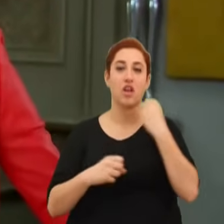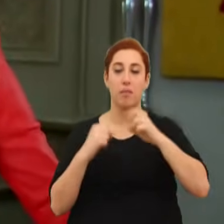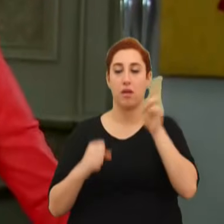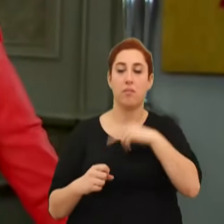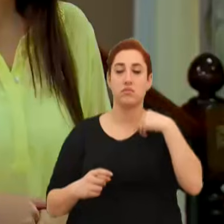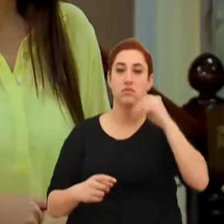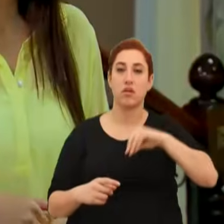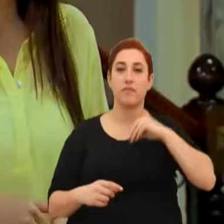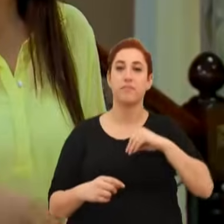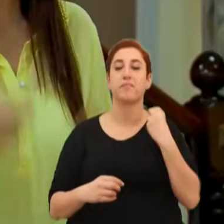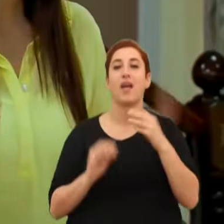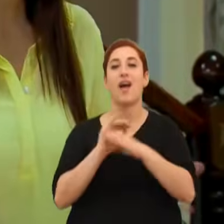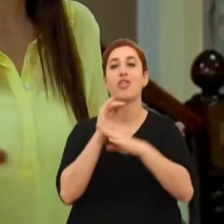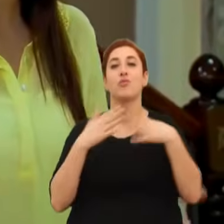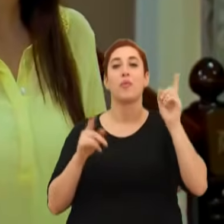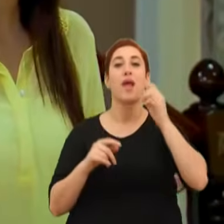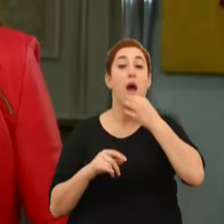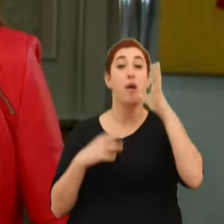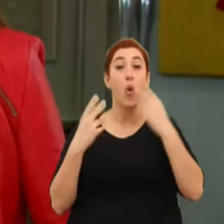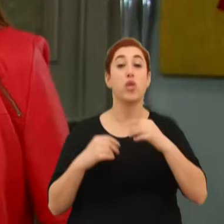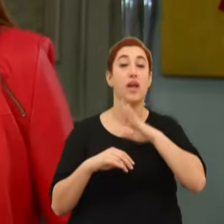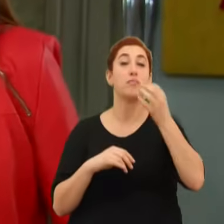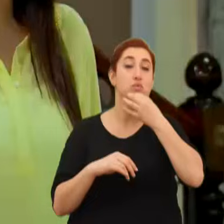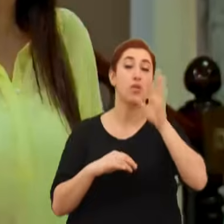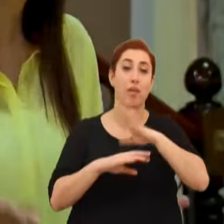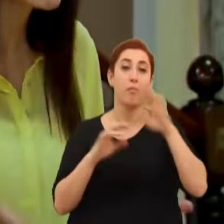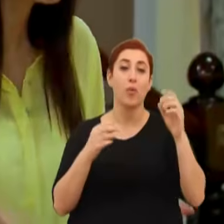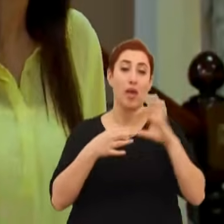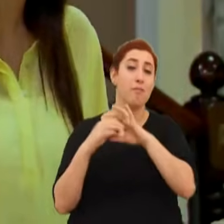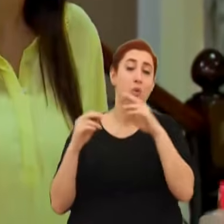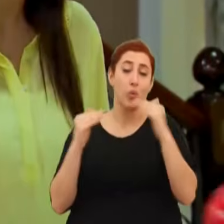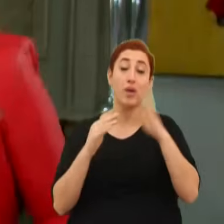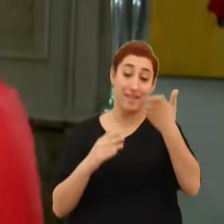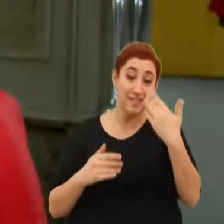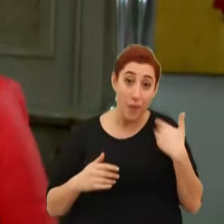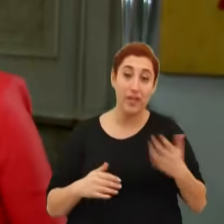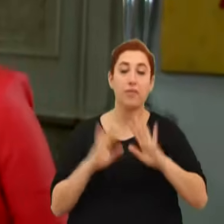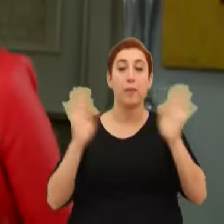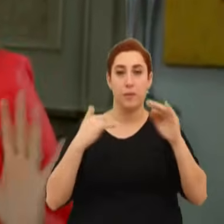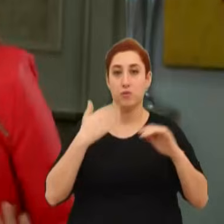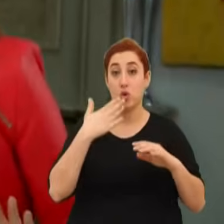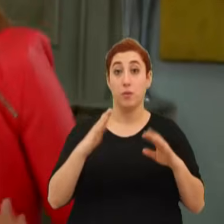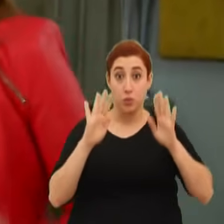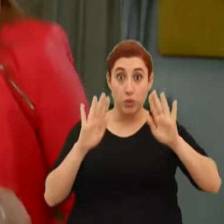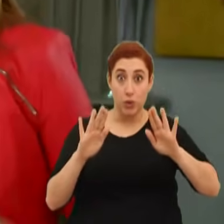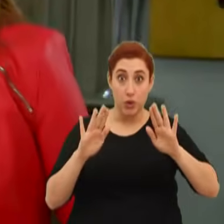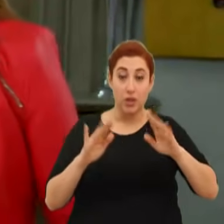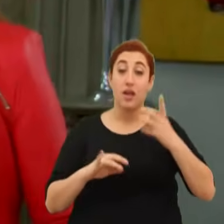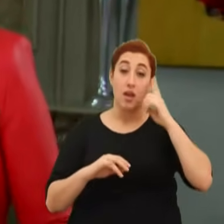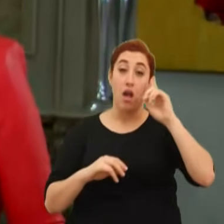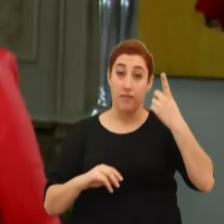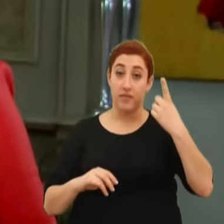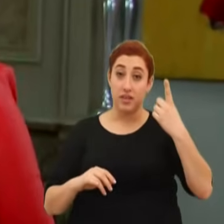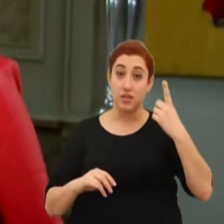araba kemeri zannettim. Hayatım, büyük bir haber verilirken söylenir böyle şeyler. Hadi söylesen artık. Tamam tamam, söylüyorum. Sıkı durun.